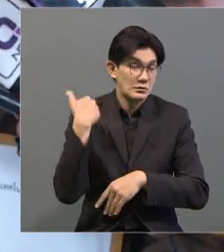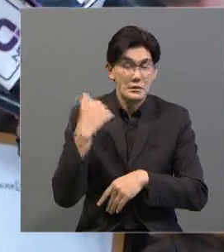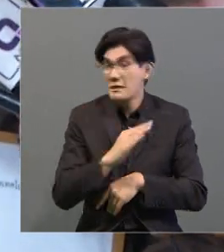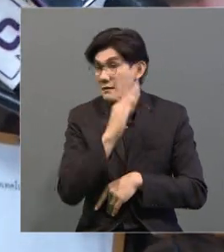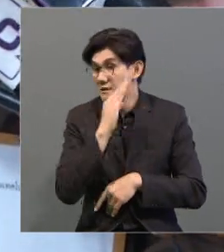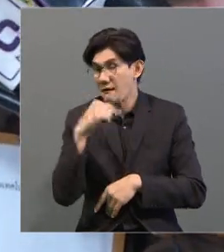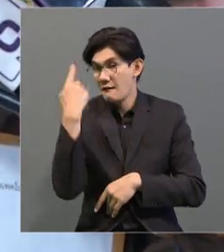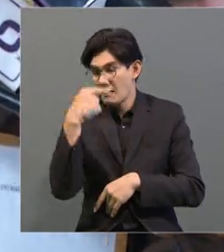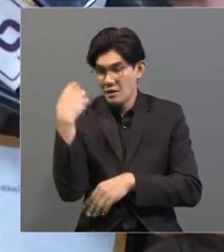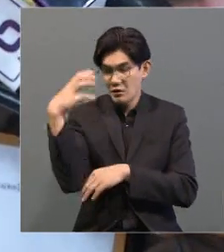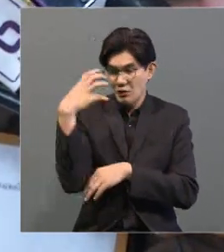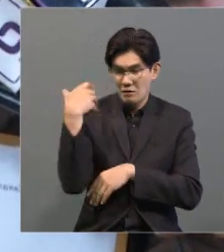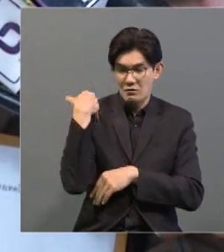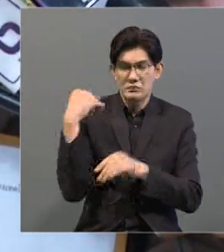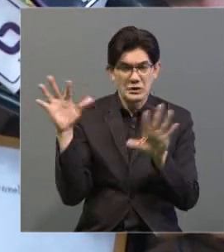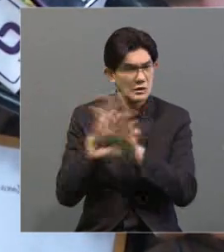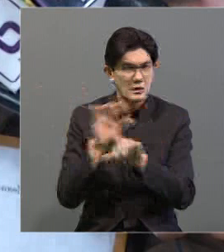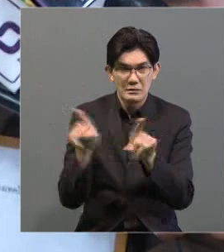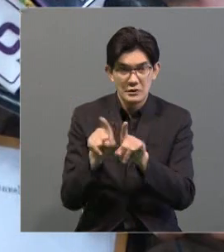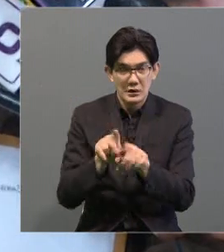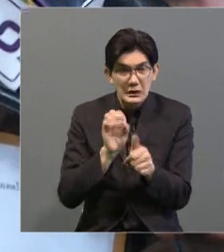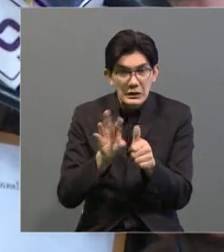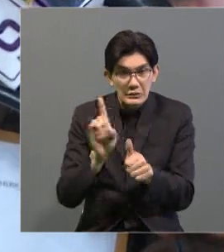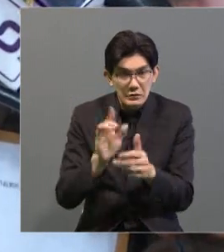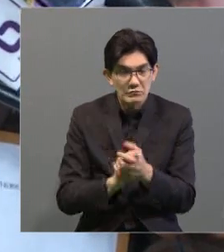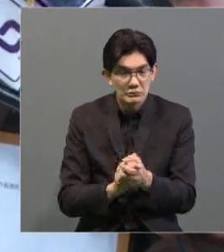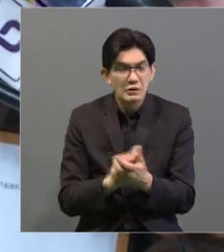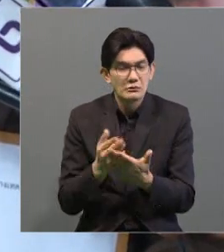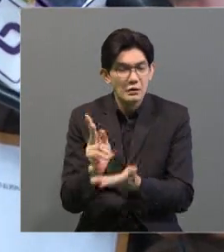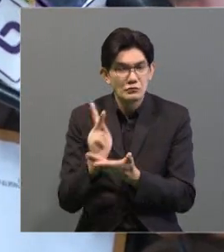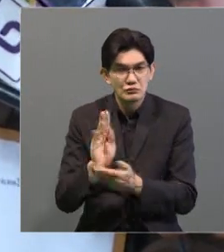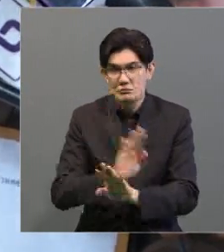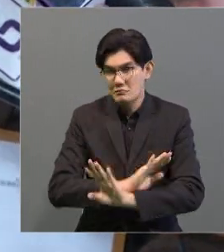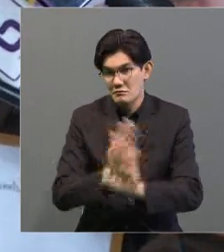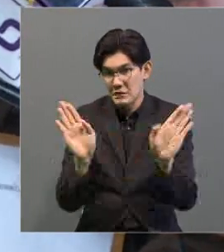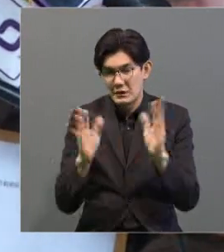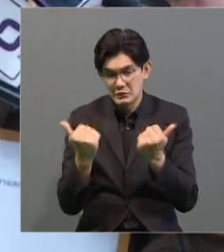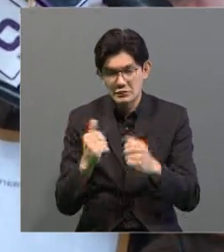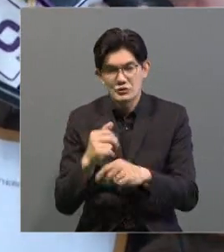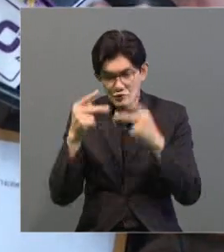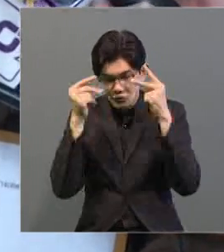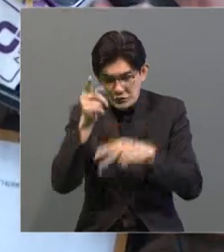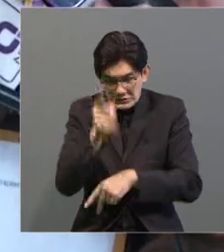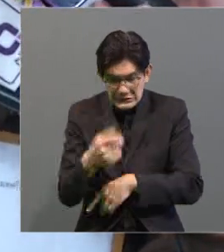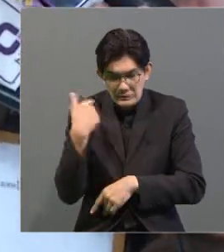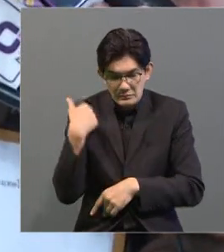ถ้ามีใครมาหลอกลักษณะนี้อีกแนะนำเลยนะคะว่าอย่าไปกู้เด็ดขาดเพราะว่ามันคือมิจฉาชีพน